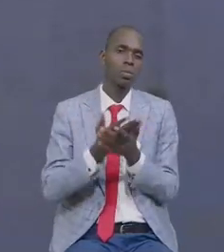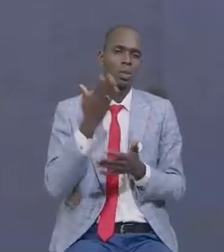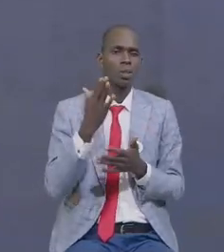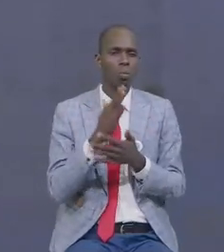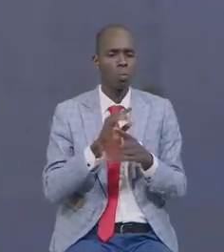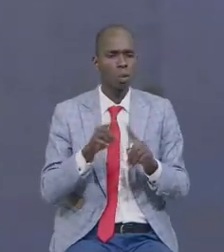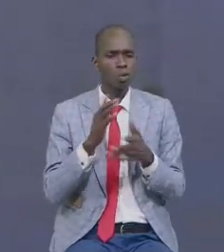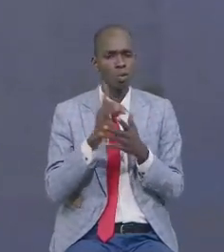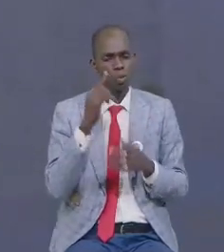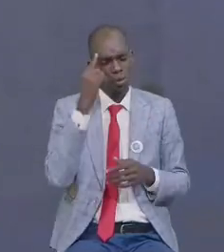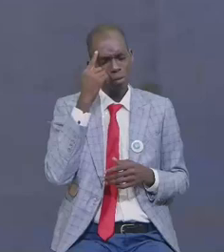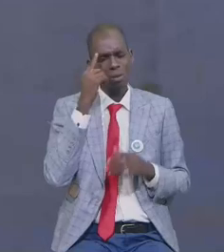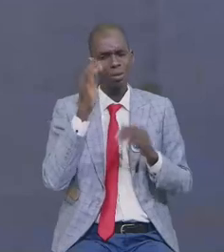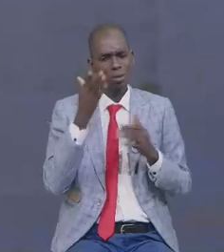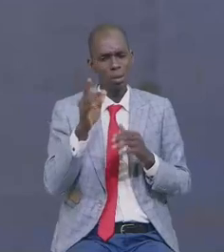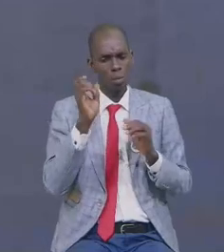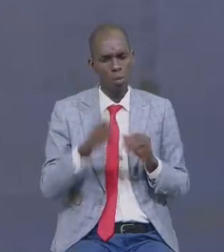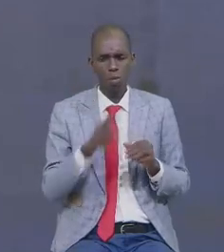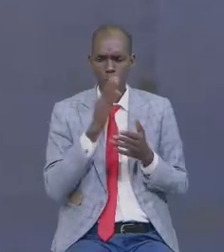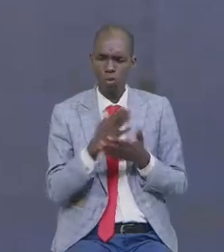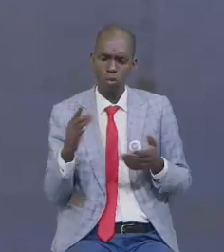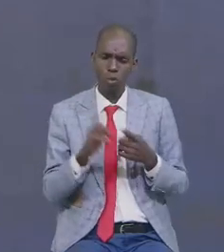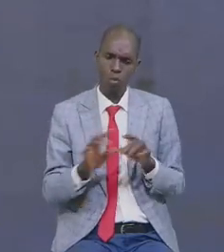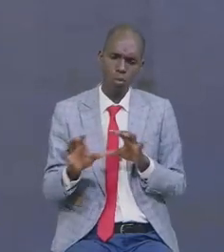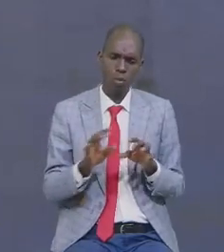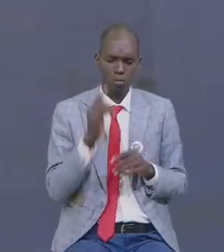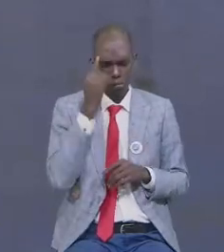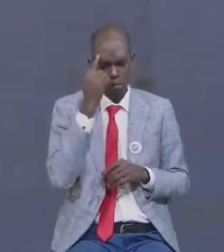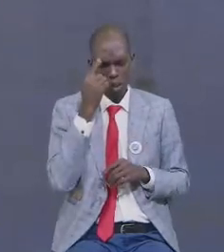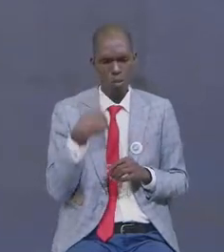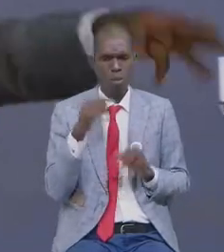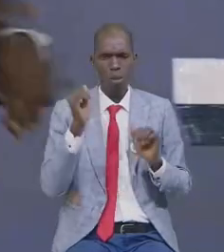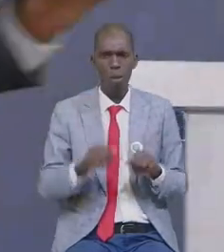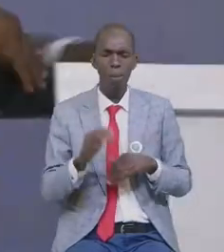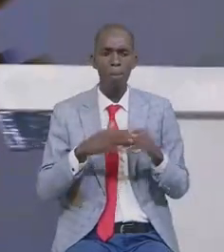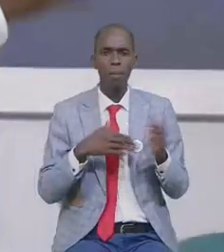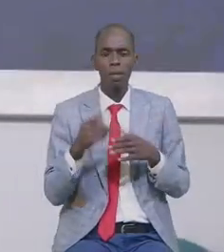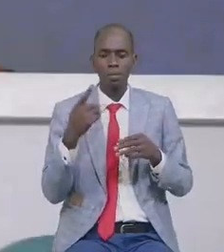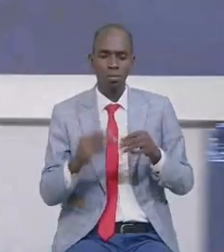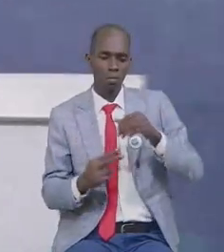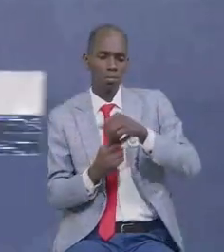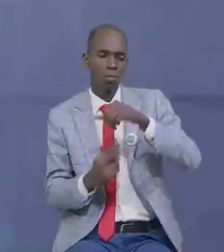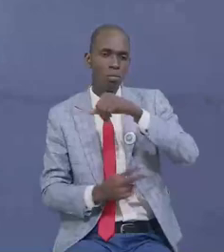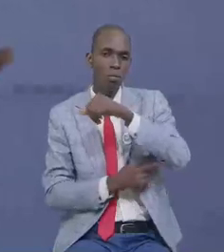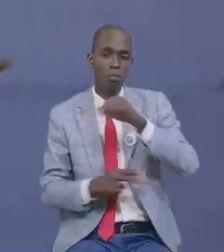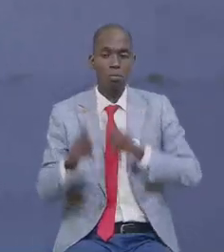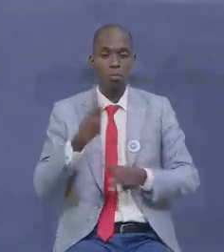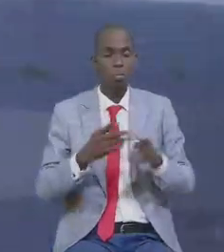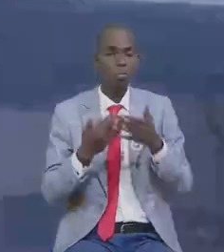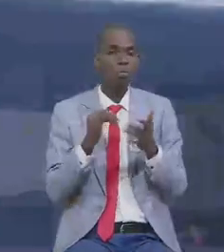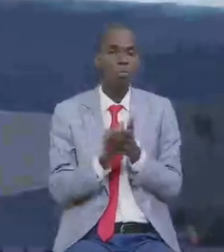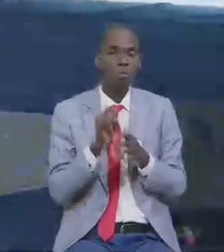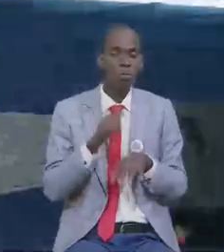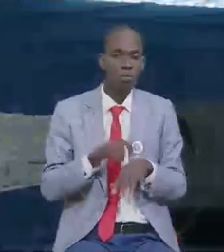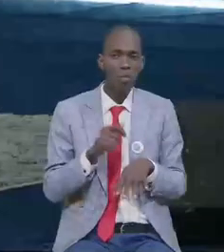avoir quelque chose qu'on puisse faire. On peut bâtir un pont. Les gens qui ont vécu avant